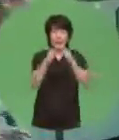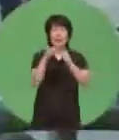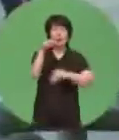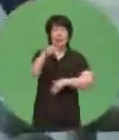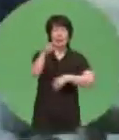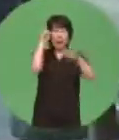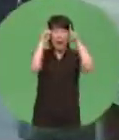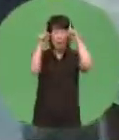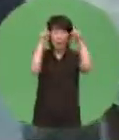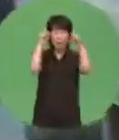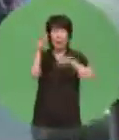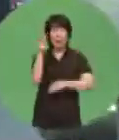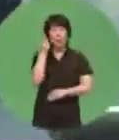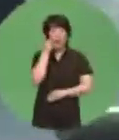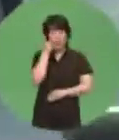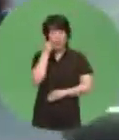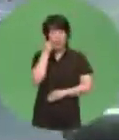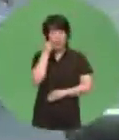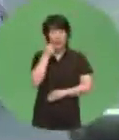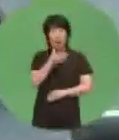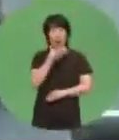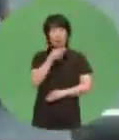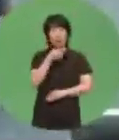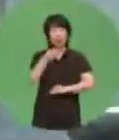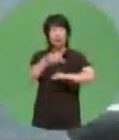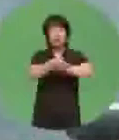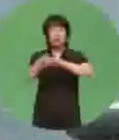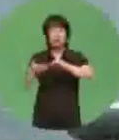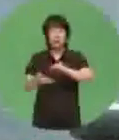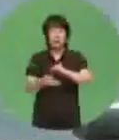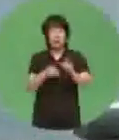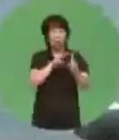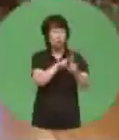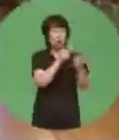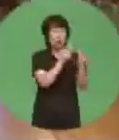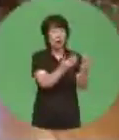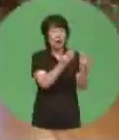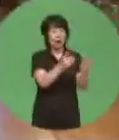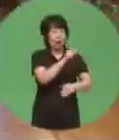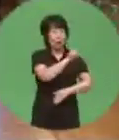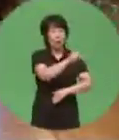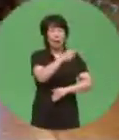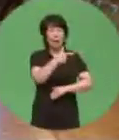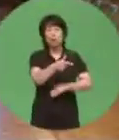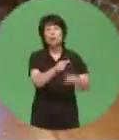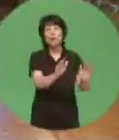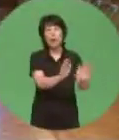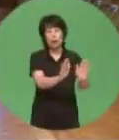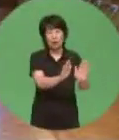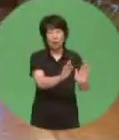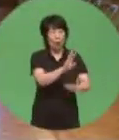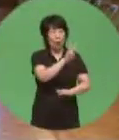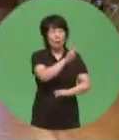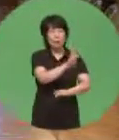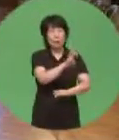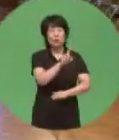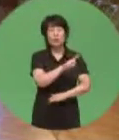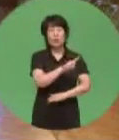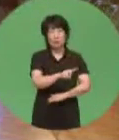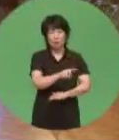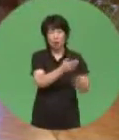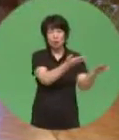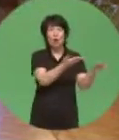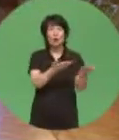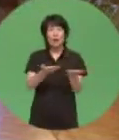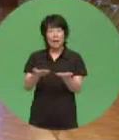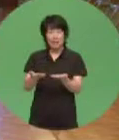十分にできない福島県南相馬市の小学校5、6年生の子どもたち30人を生駒市に